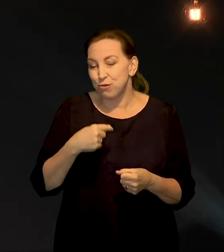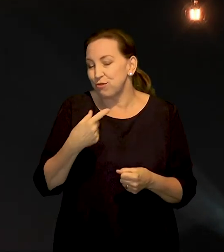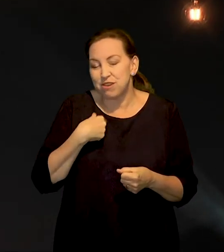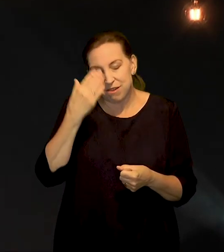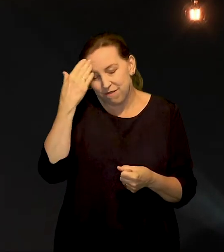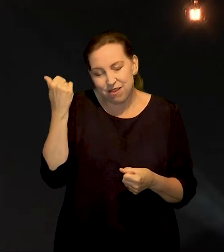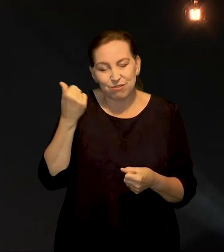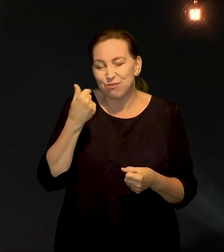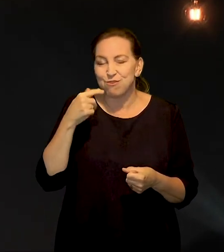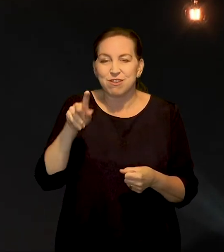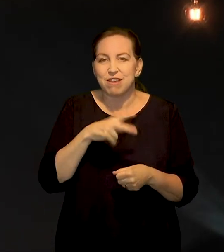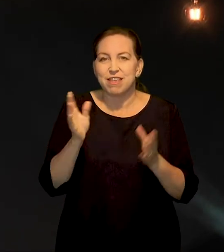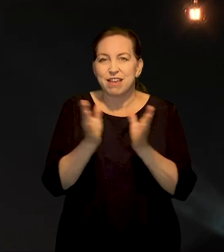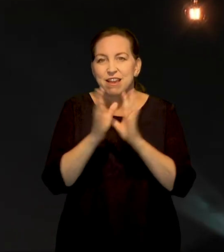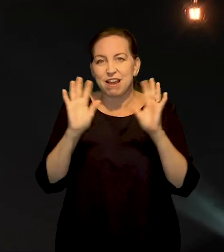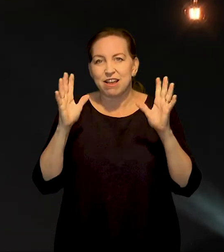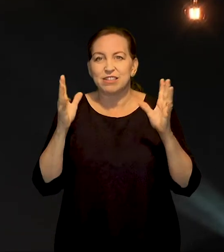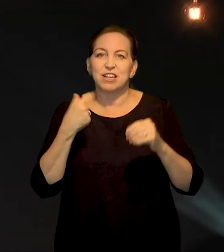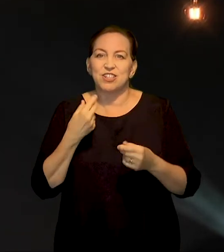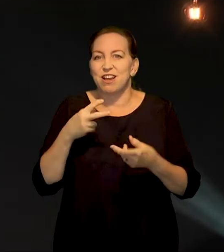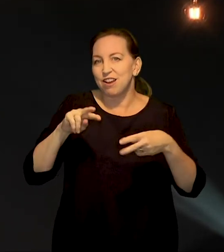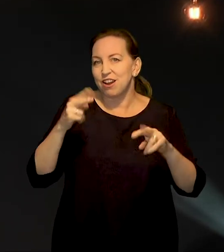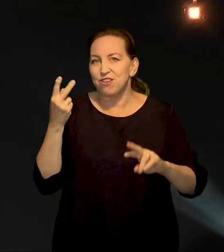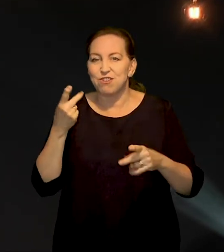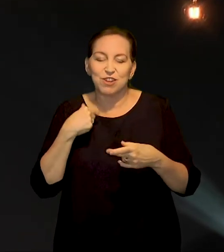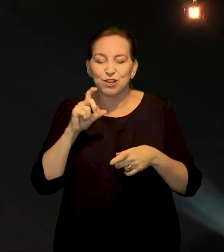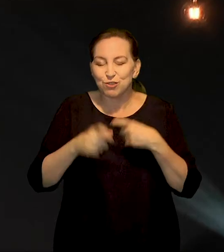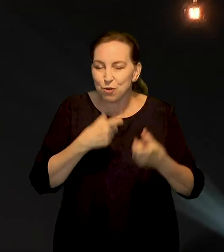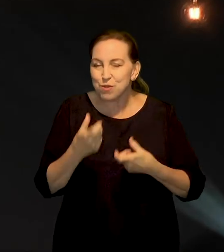ale też burzyć się i być przeciwko właścicielowi.